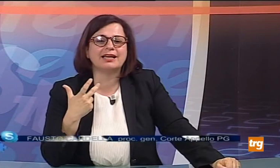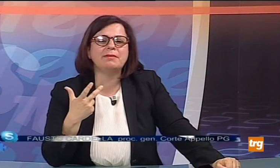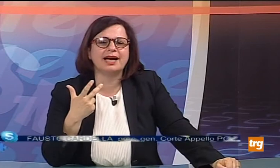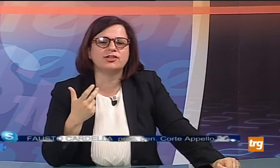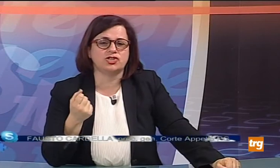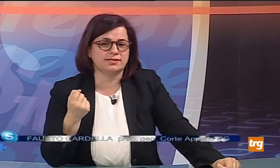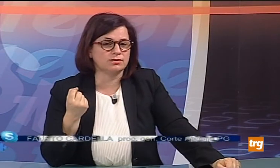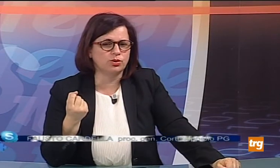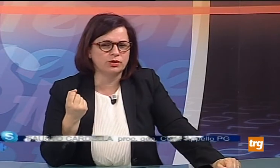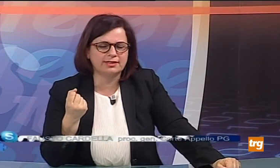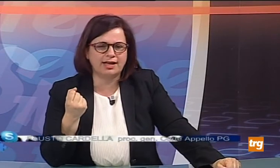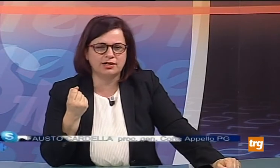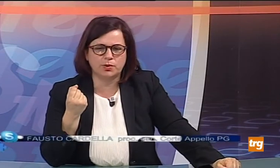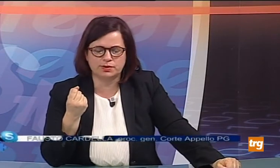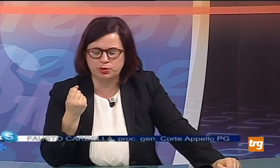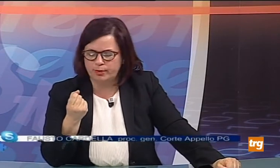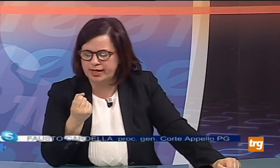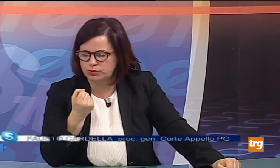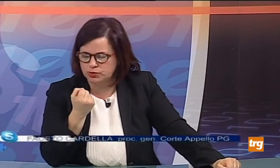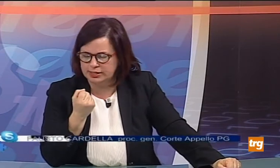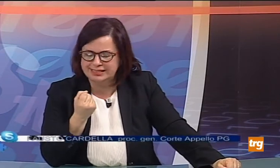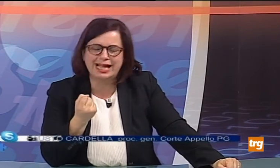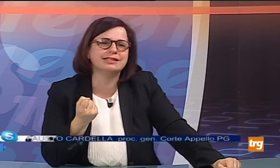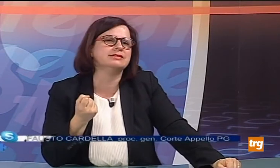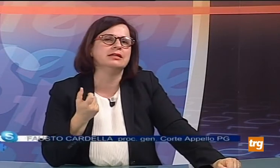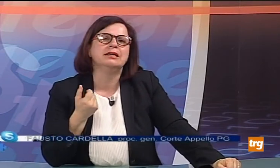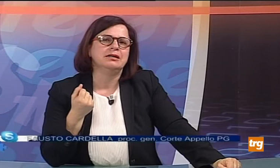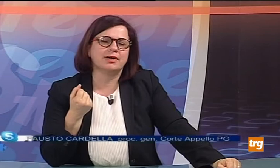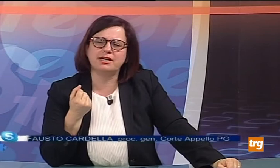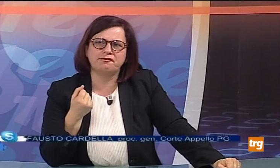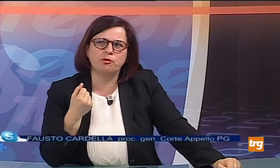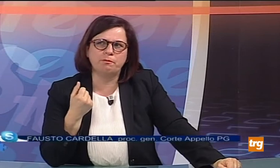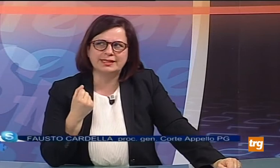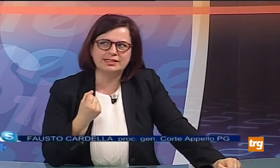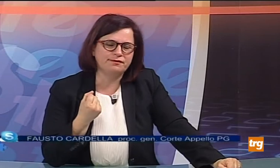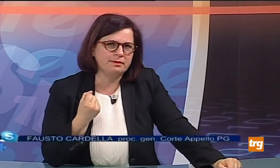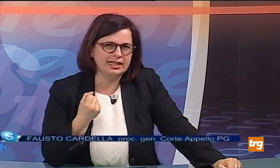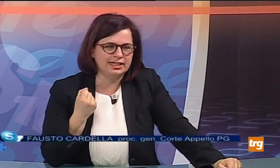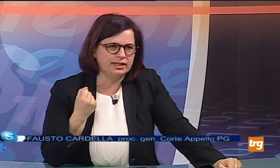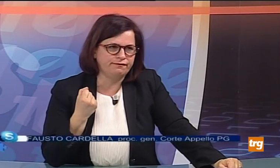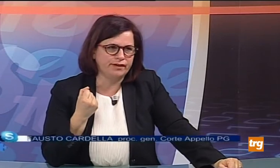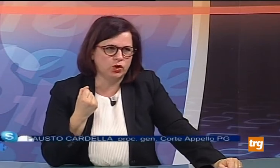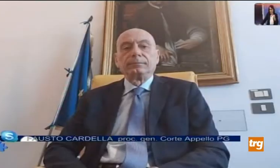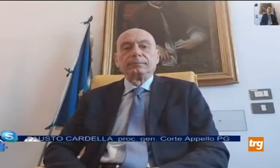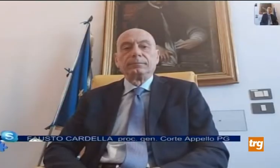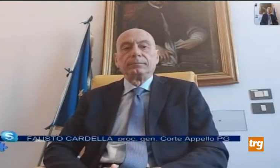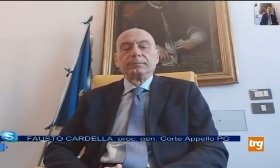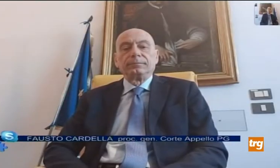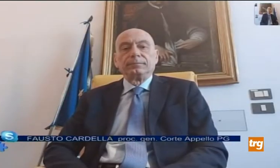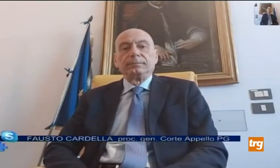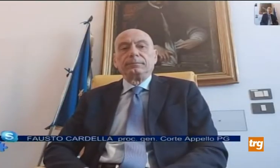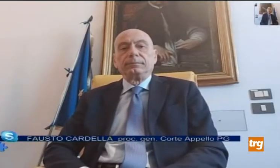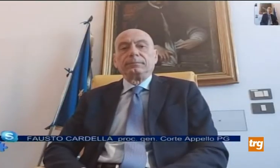capire a chi magari ci ascolta in questo momento, sono in tanti, magari un padre di famiglia in difficoltà,